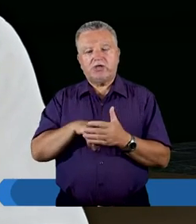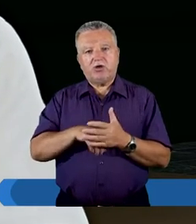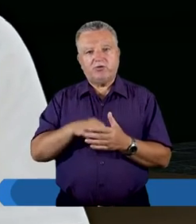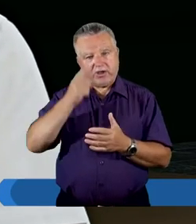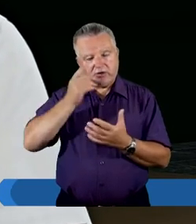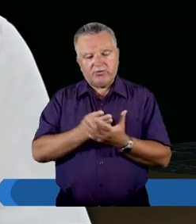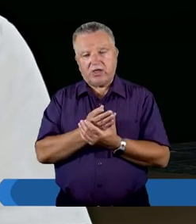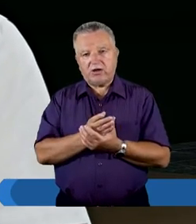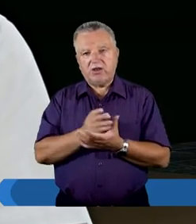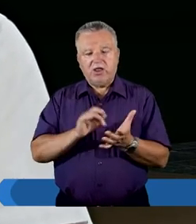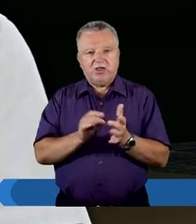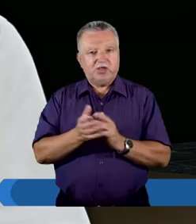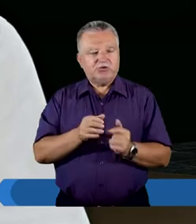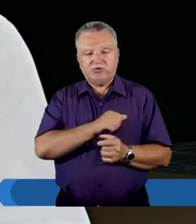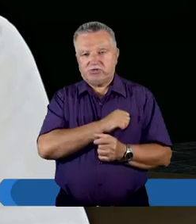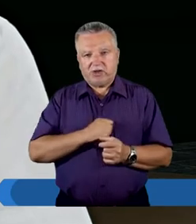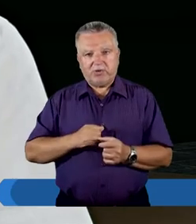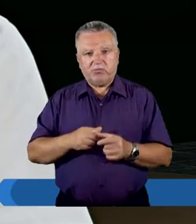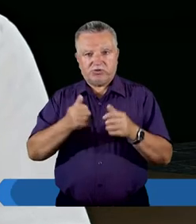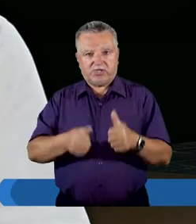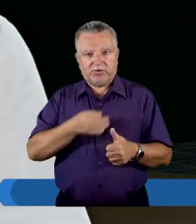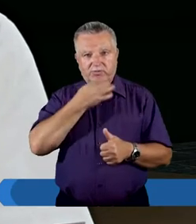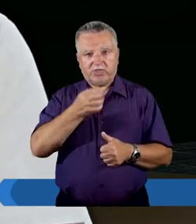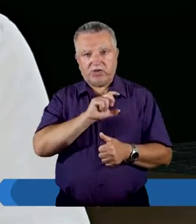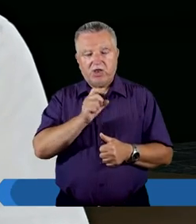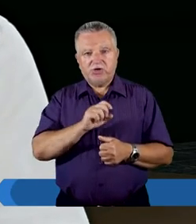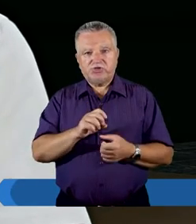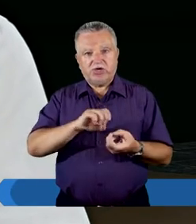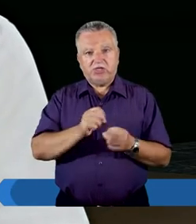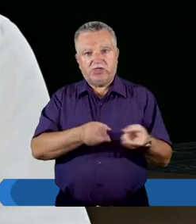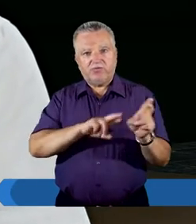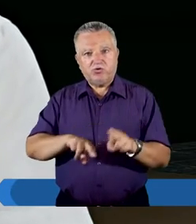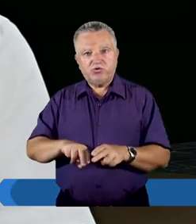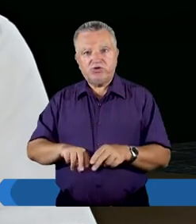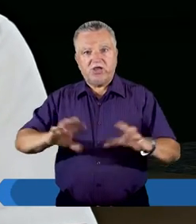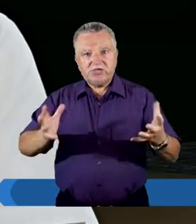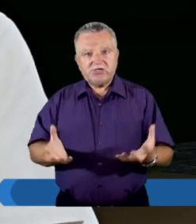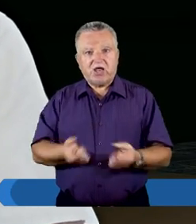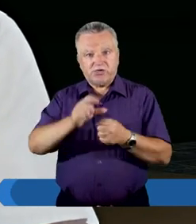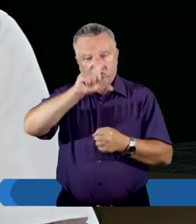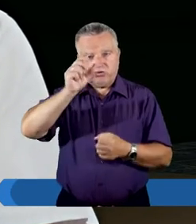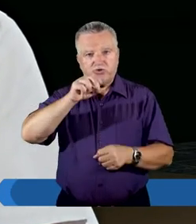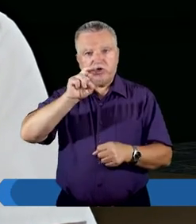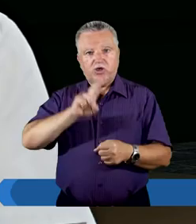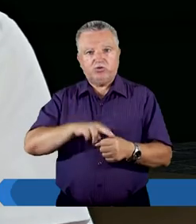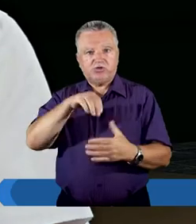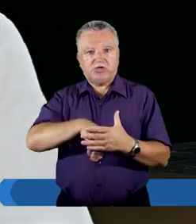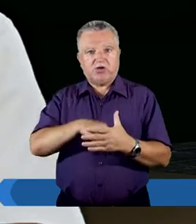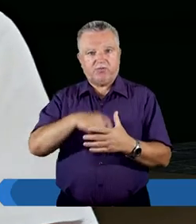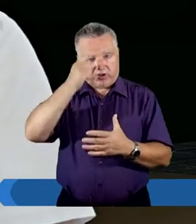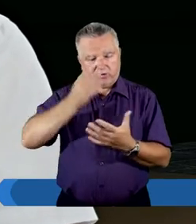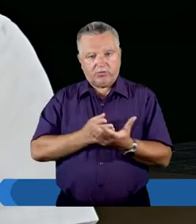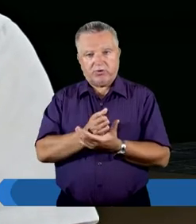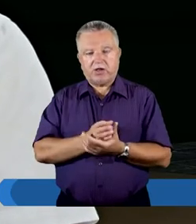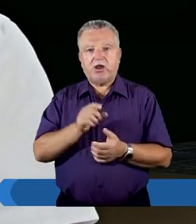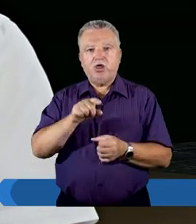Pan Jezus zadaje pytanie, prawda, czy jak wróci, to znajdzie tych, co zachowają wiarę. Więc to jest